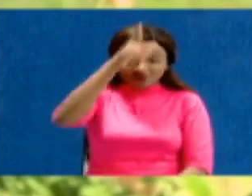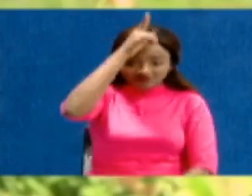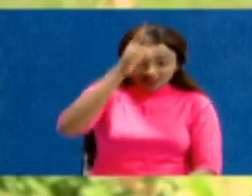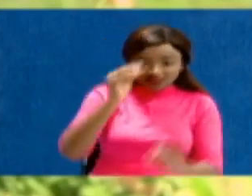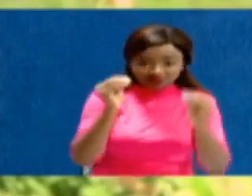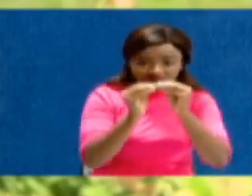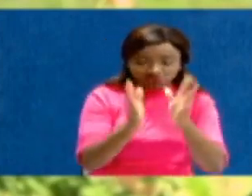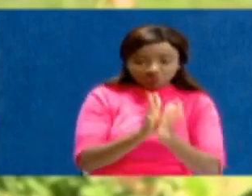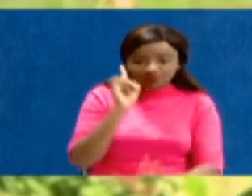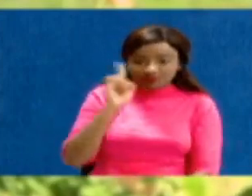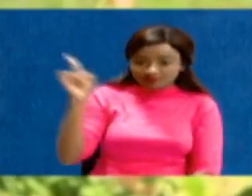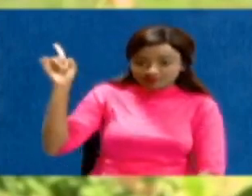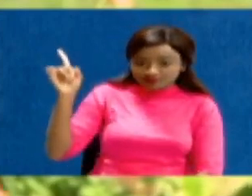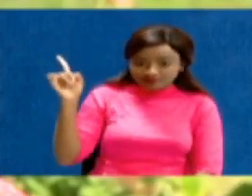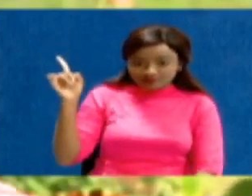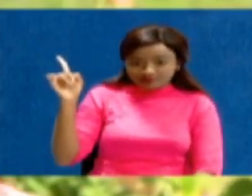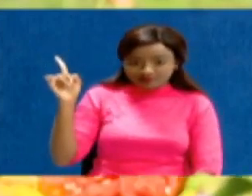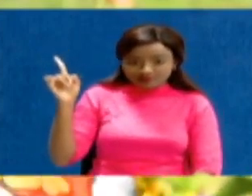huku.